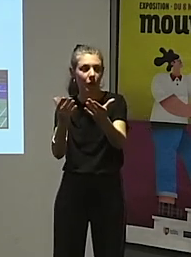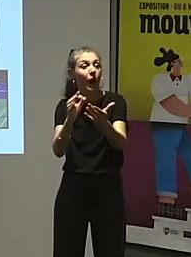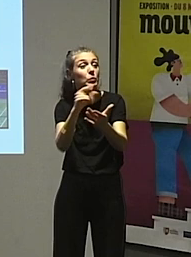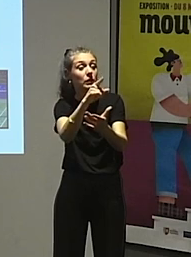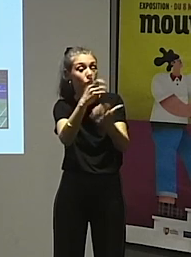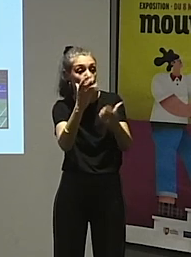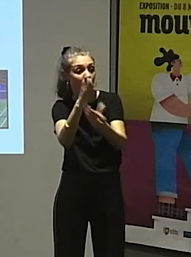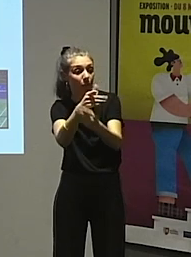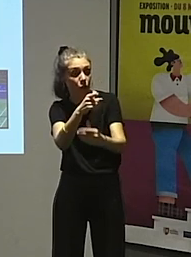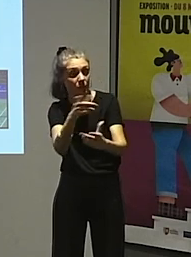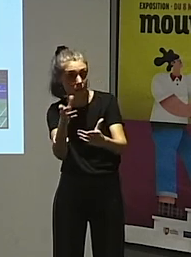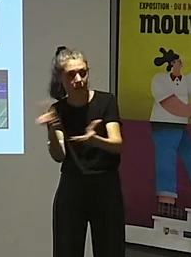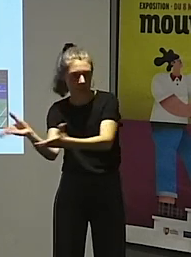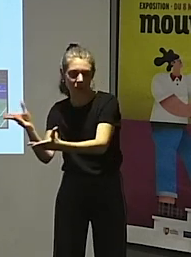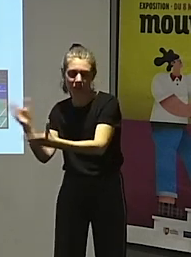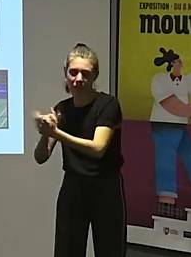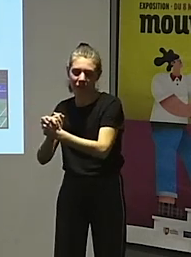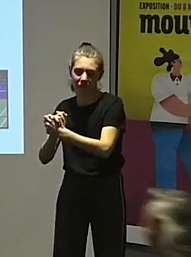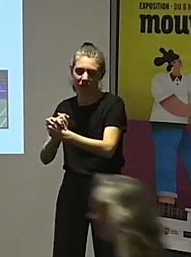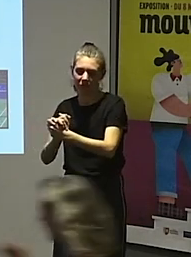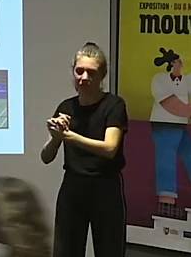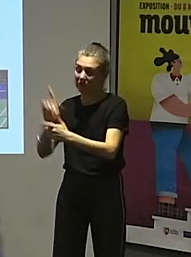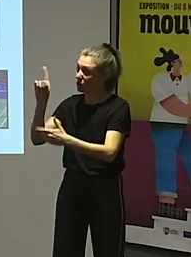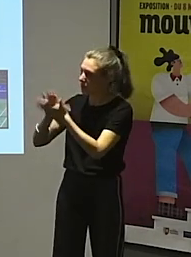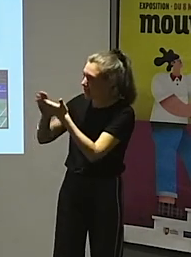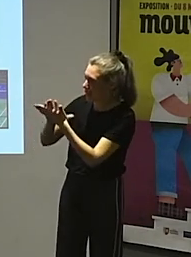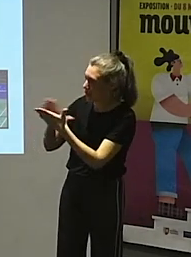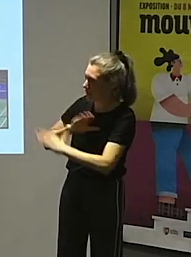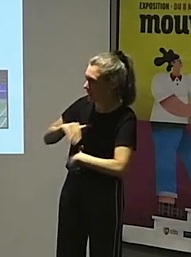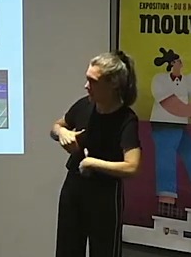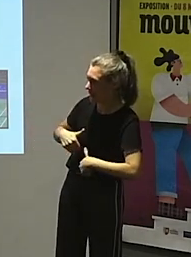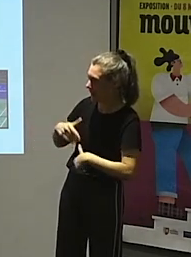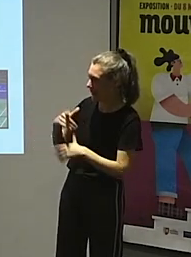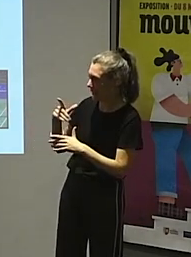Oui, oui, vas-y, Véronique. Oh, grand direct.